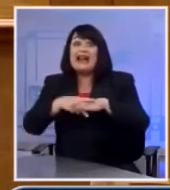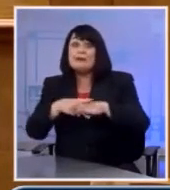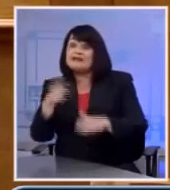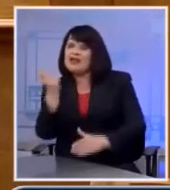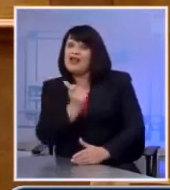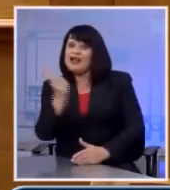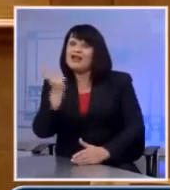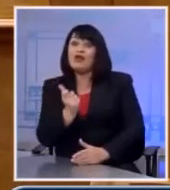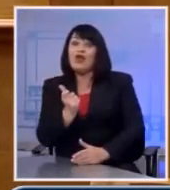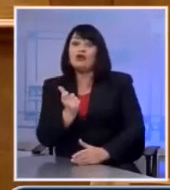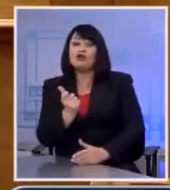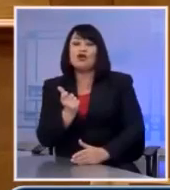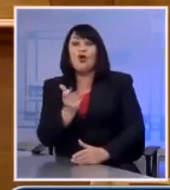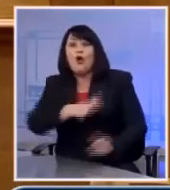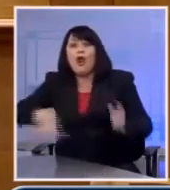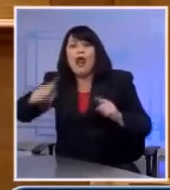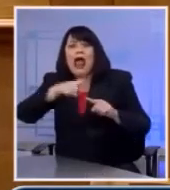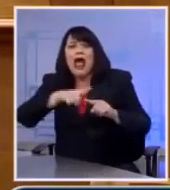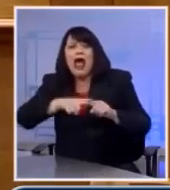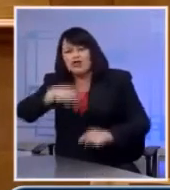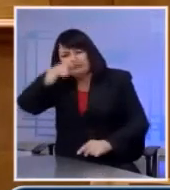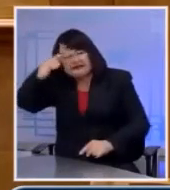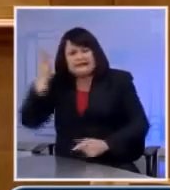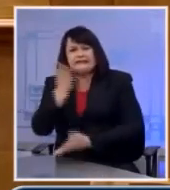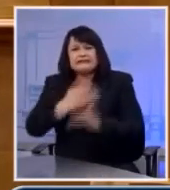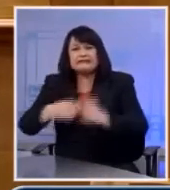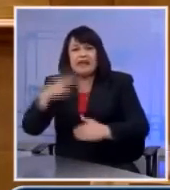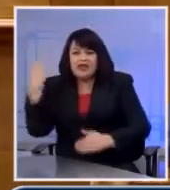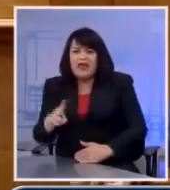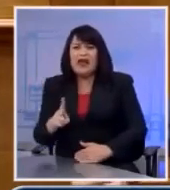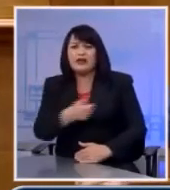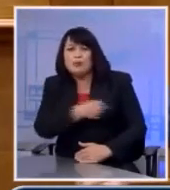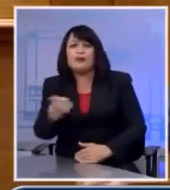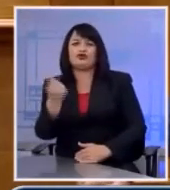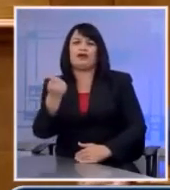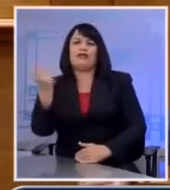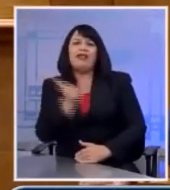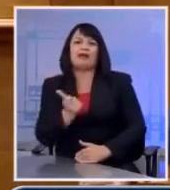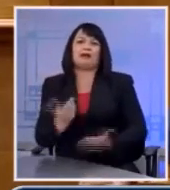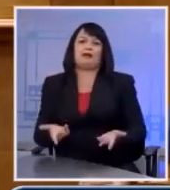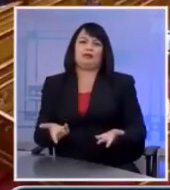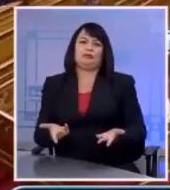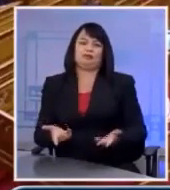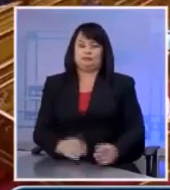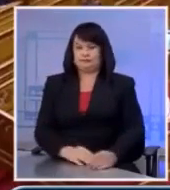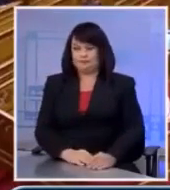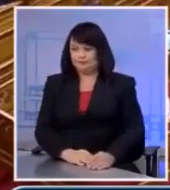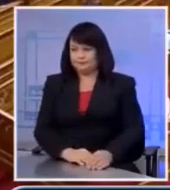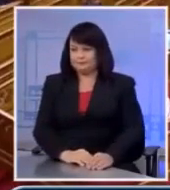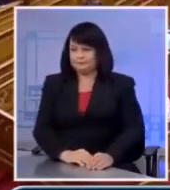πληρώνει με αίμα ο ελληνικός λαός. Ανήκουν στο ελληνικό λαό και πρέπει να τα γυρίσετε πίσω.